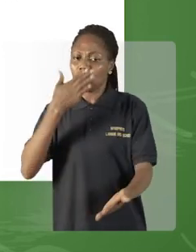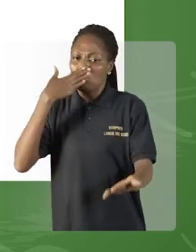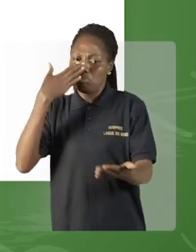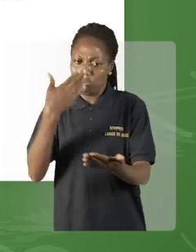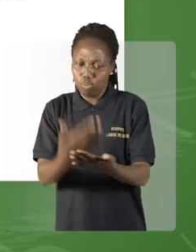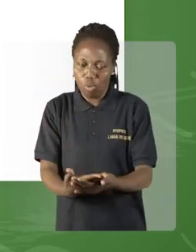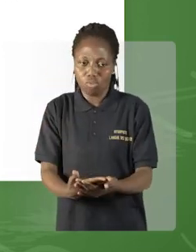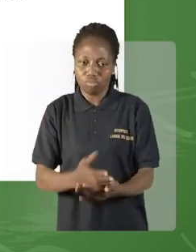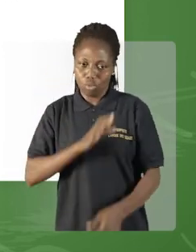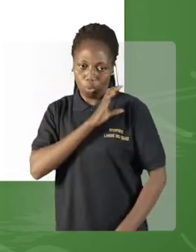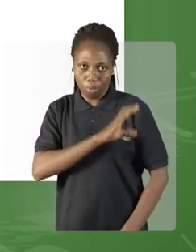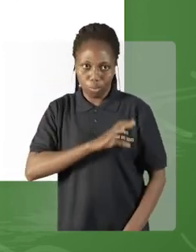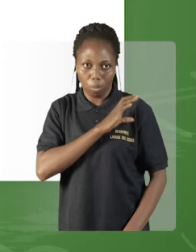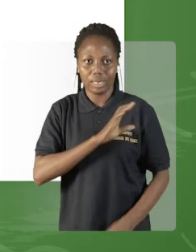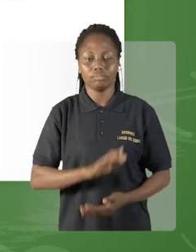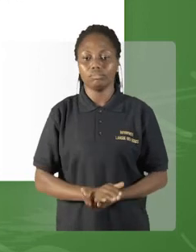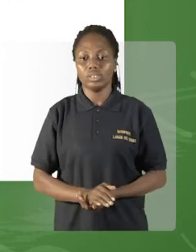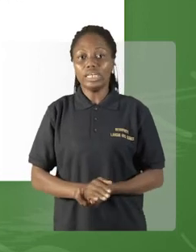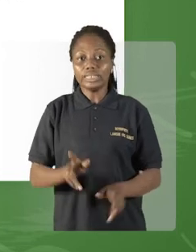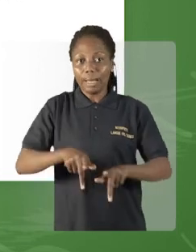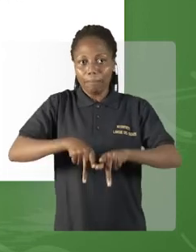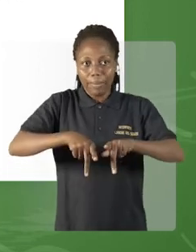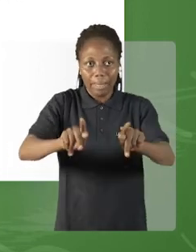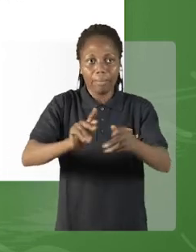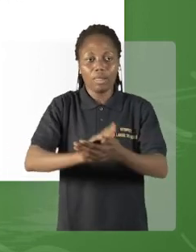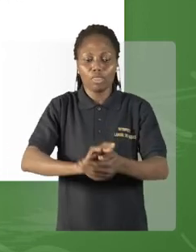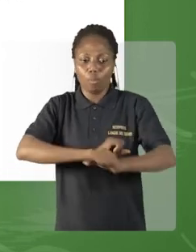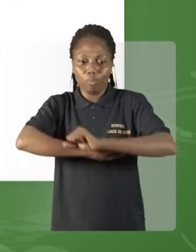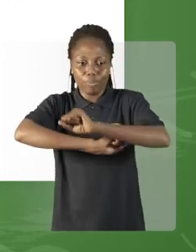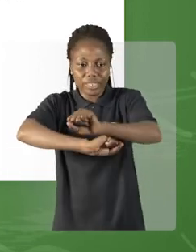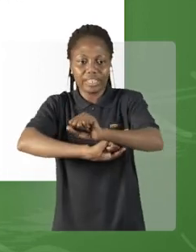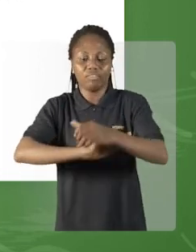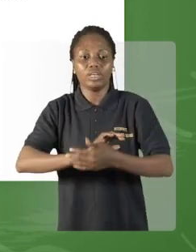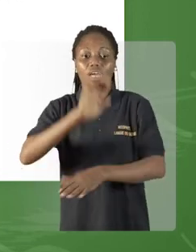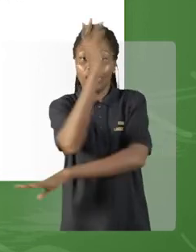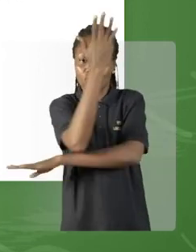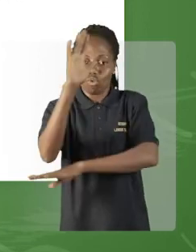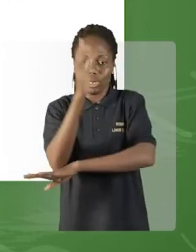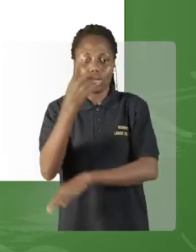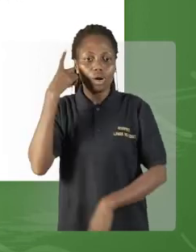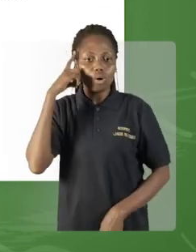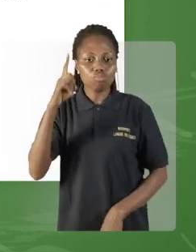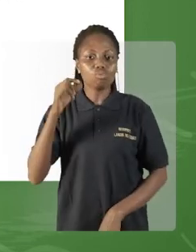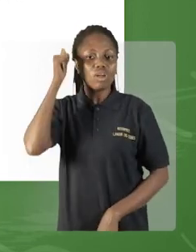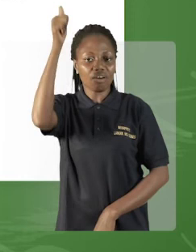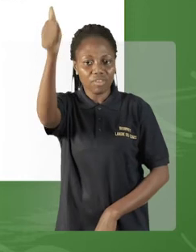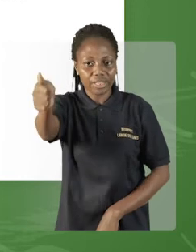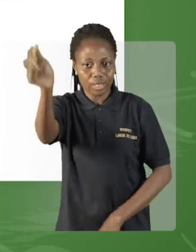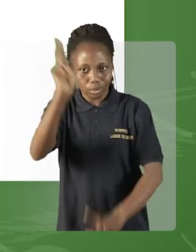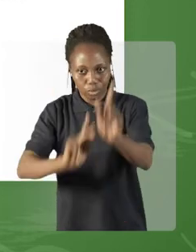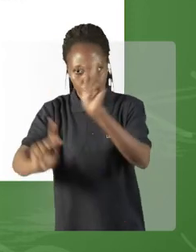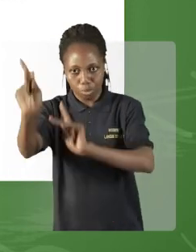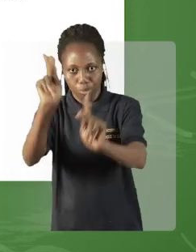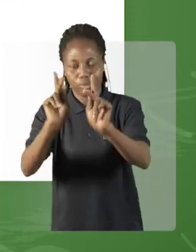comportement responsable qui permet de les préserver pour les générations futures.